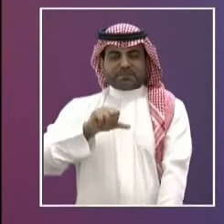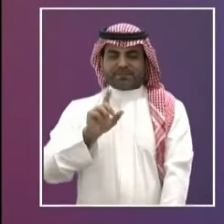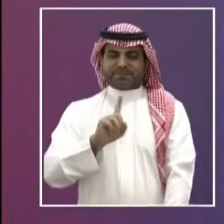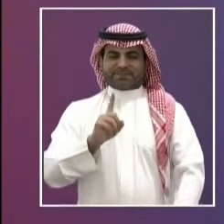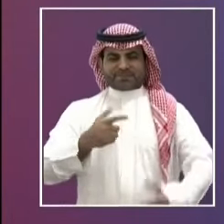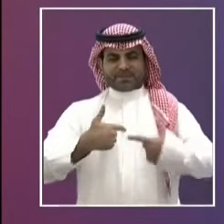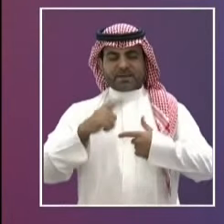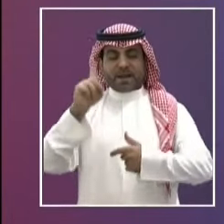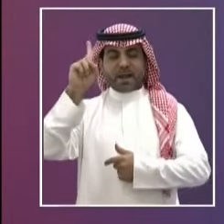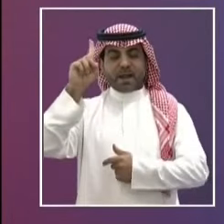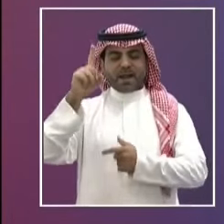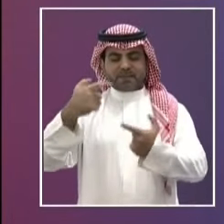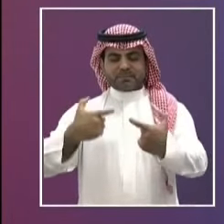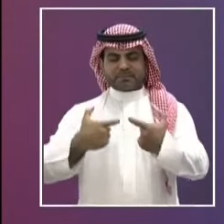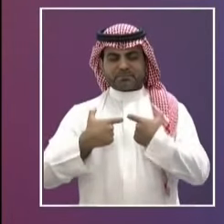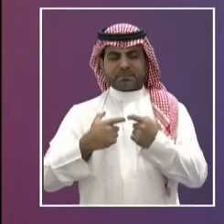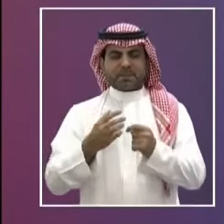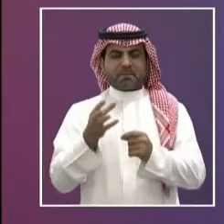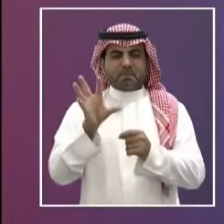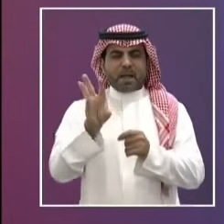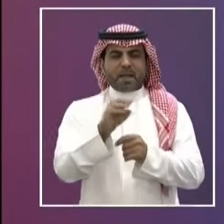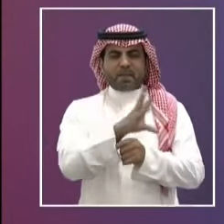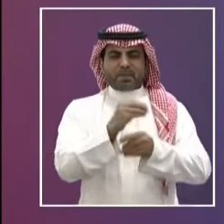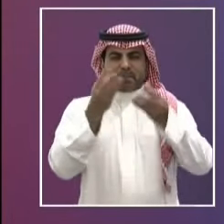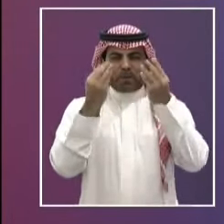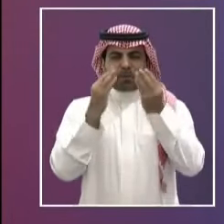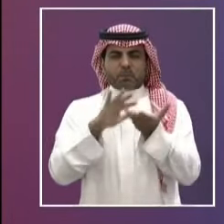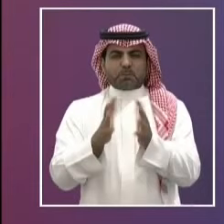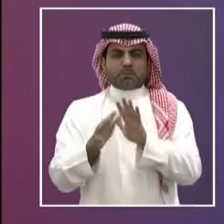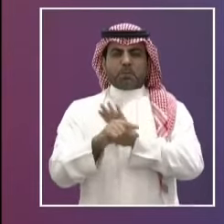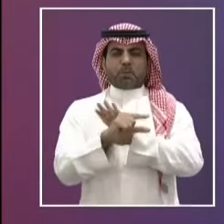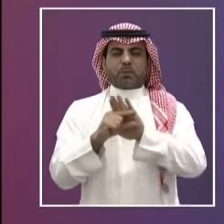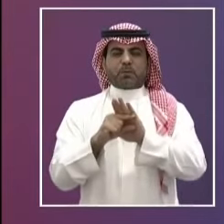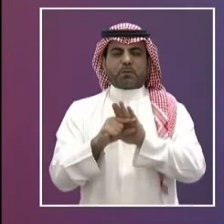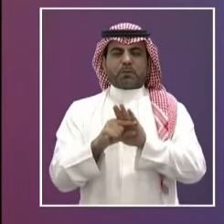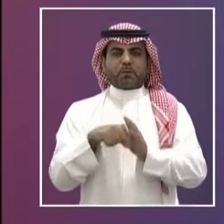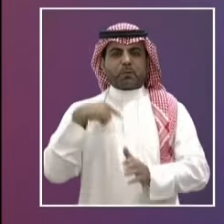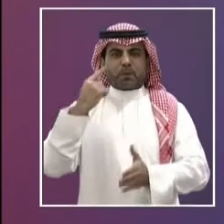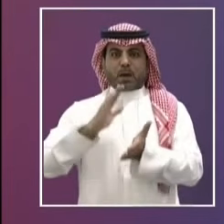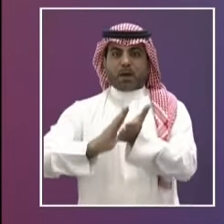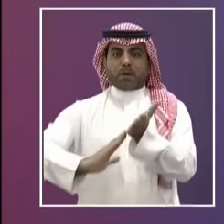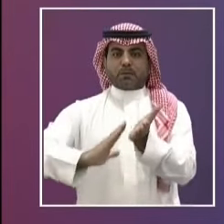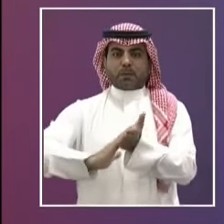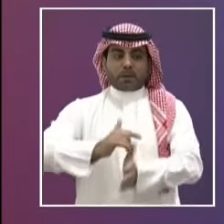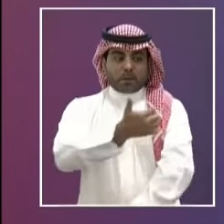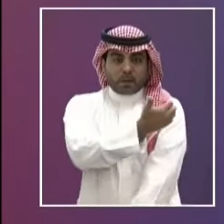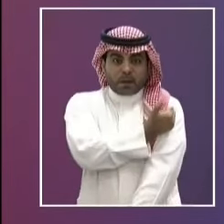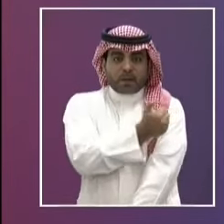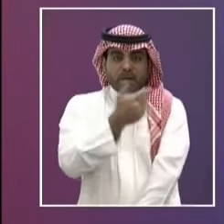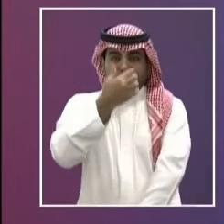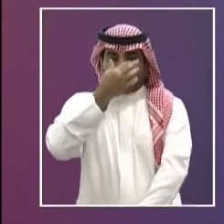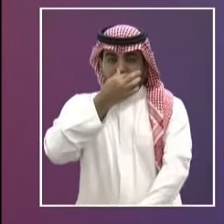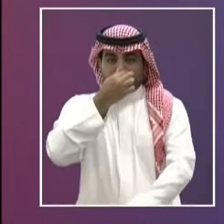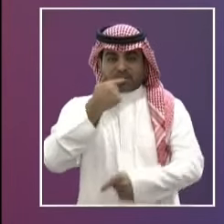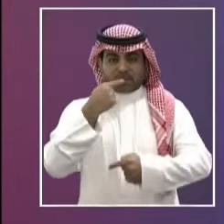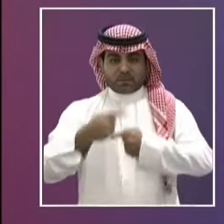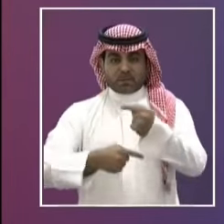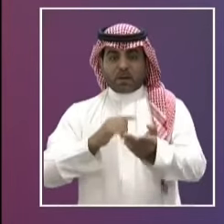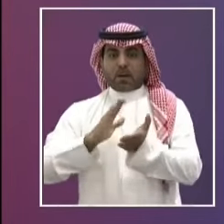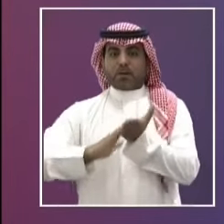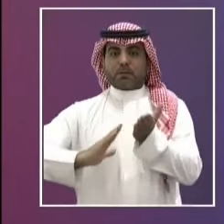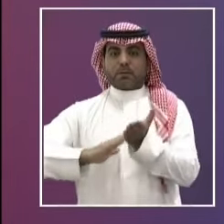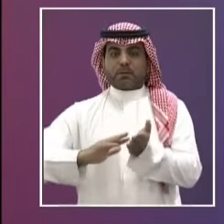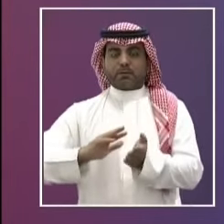بعد الله سبحانه وتعالى. هنالك معلومات حول أن الإنفلونزا مثلا ليست خطرة، وهذا غير صحيح. فيروس الإنفلونزا خطر جدا